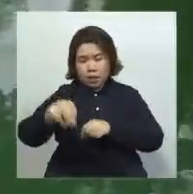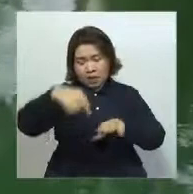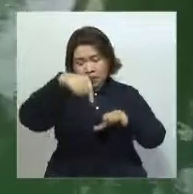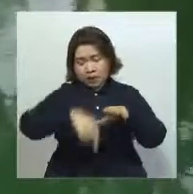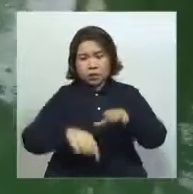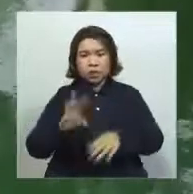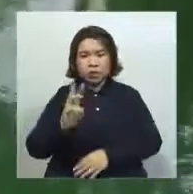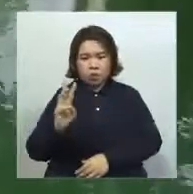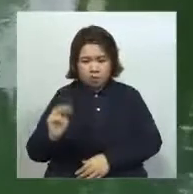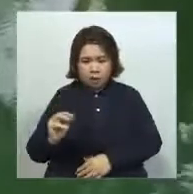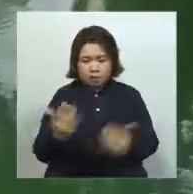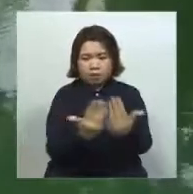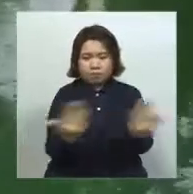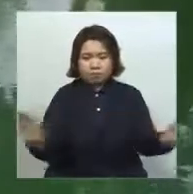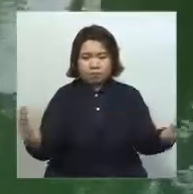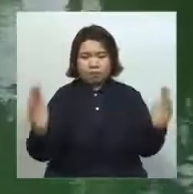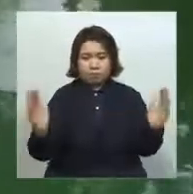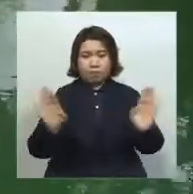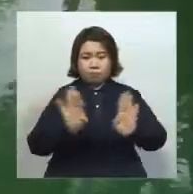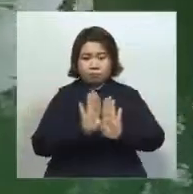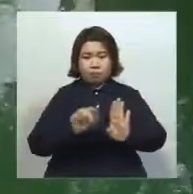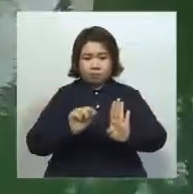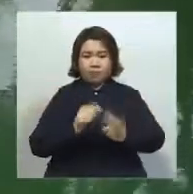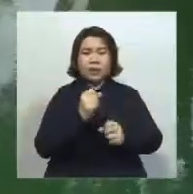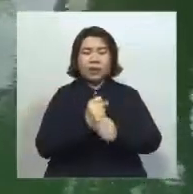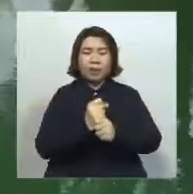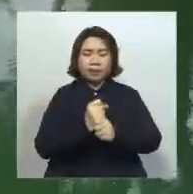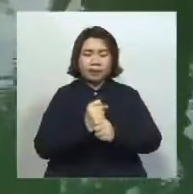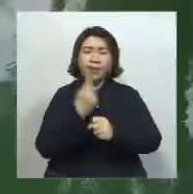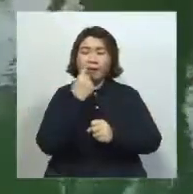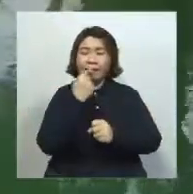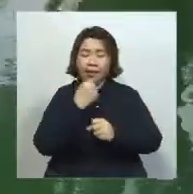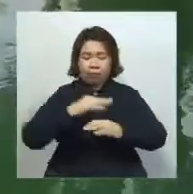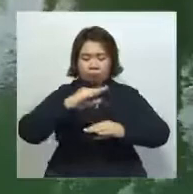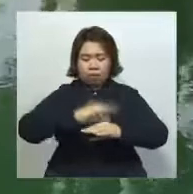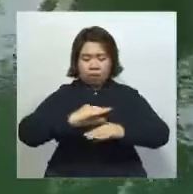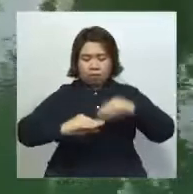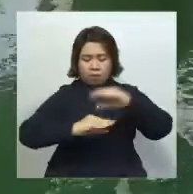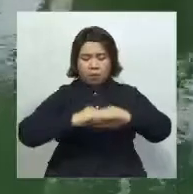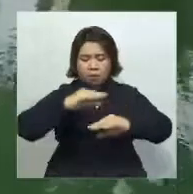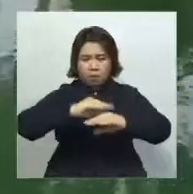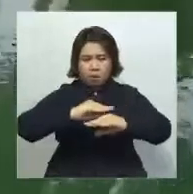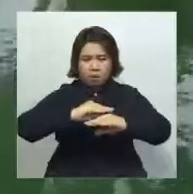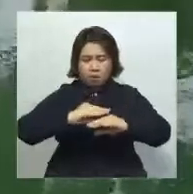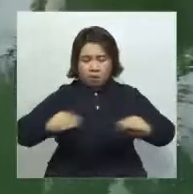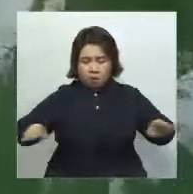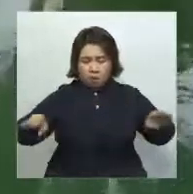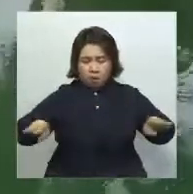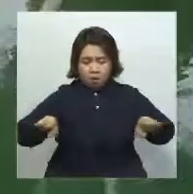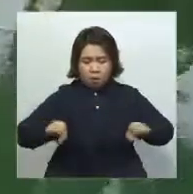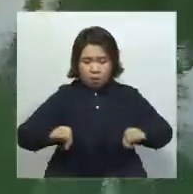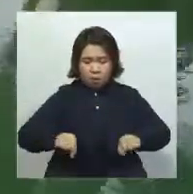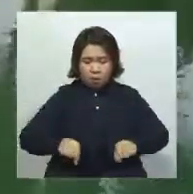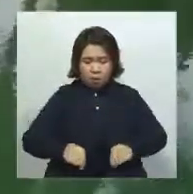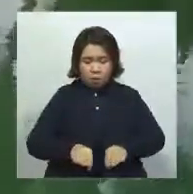ลึก6เมตรผนังขอบสระทั้ง4ด้านเรียงด้วยศิลาแรงเป็นขั้นบันไดลงไปบรรจบลงถึง